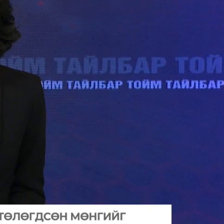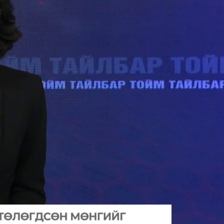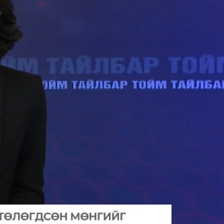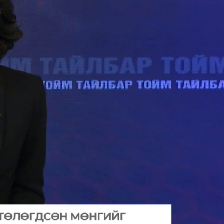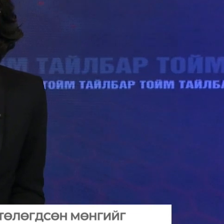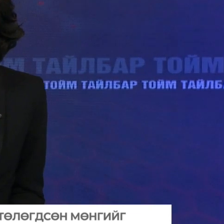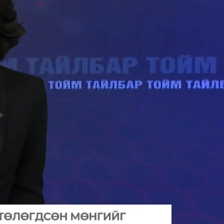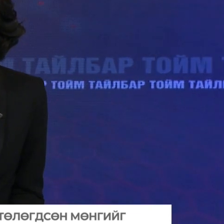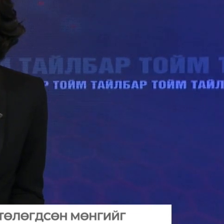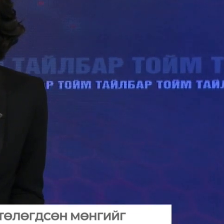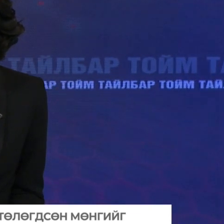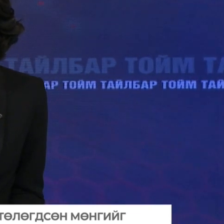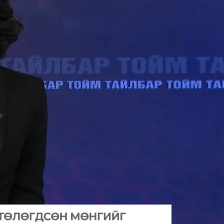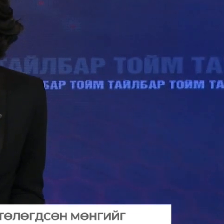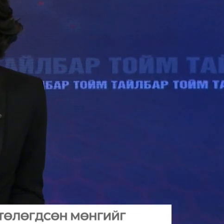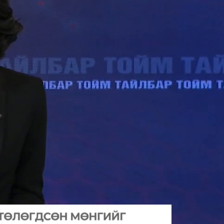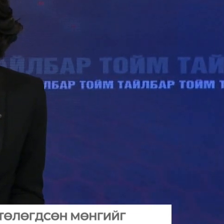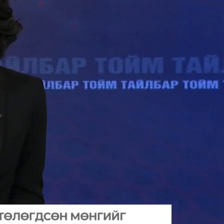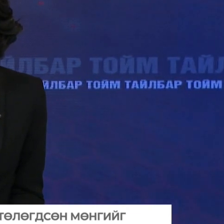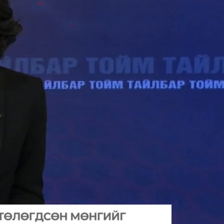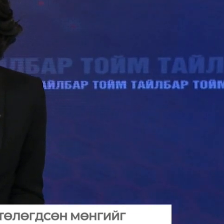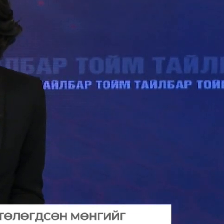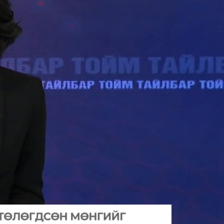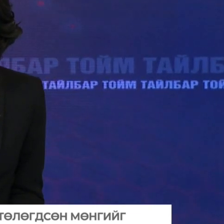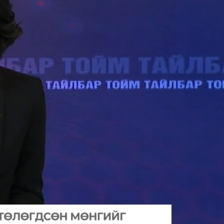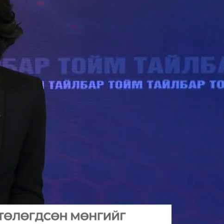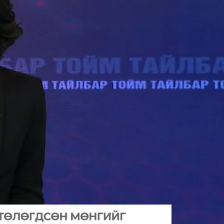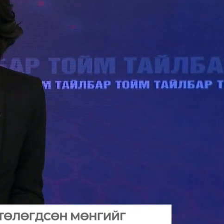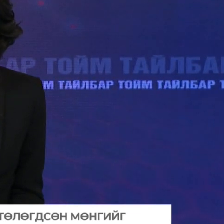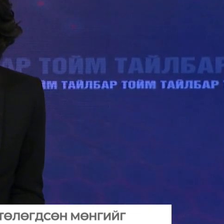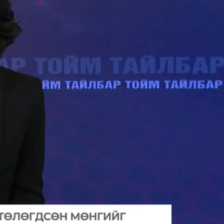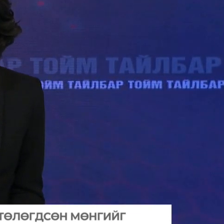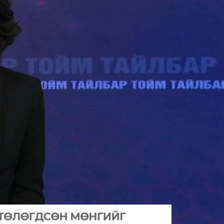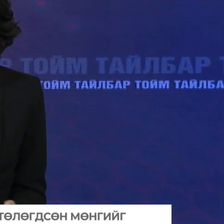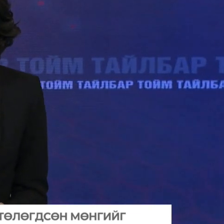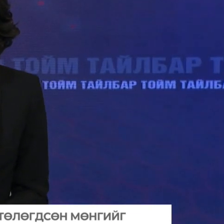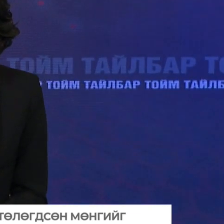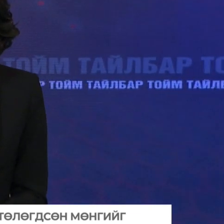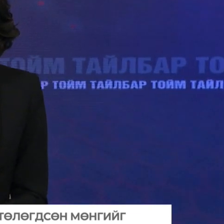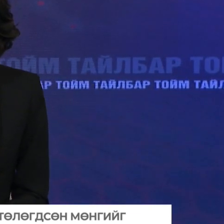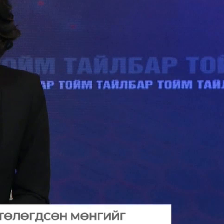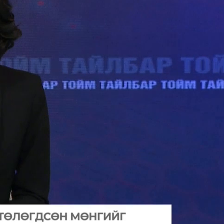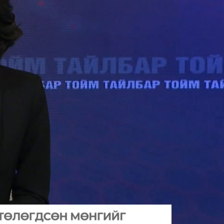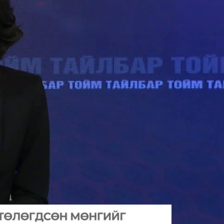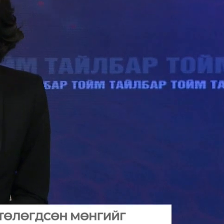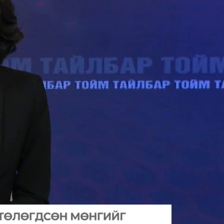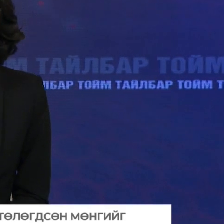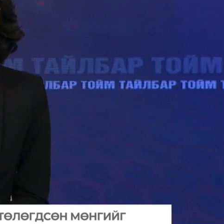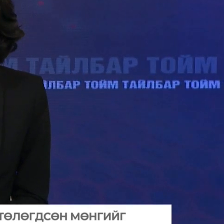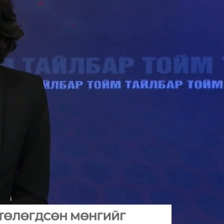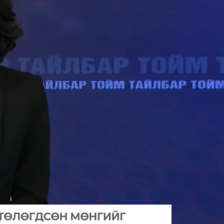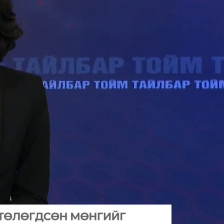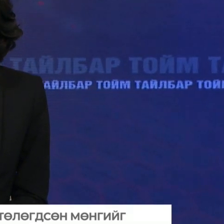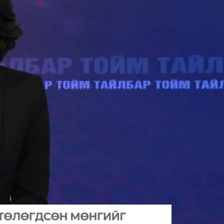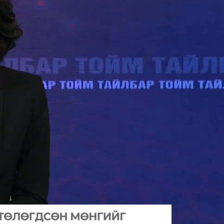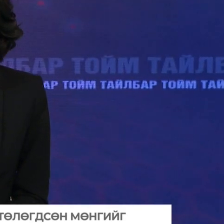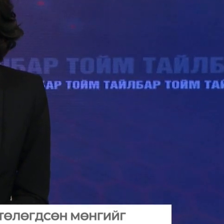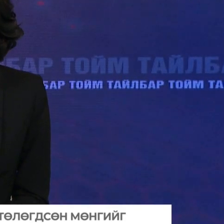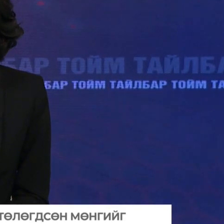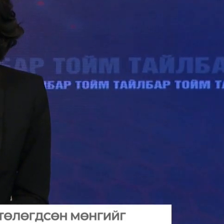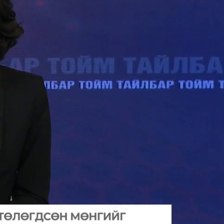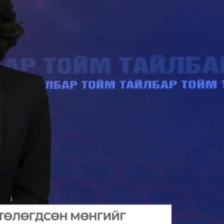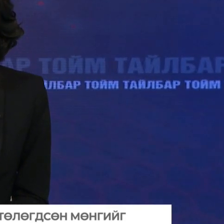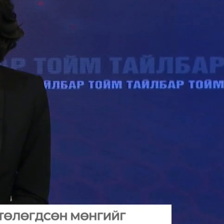За засгийн газрын өнөөдрийн хуралдаанаар мөн төмөр замын бүтээн байгуулалтын ажлын явцын талаар мэдээлэл сонссон байна. За манай улсын хувьд одоо эдийн